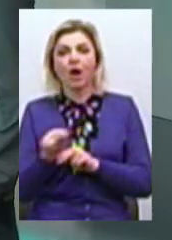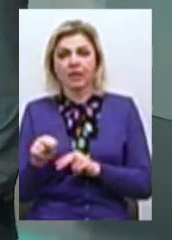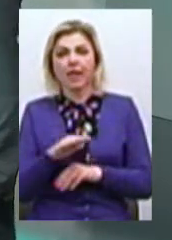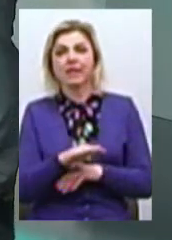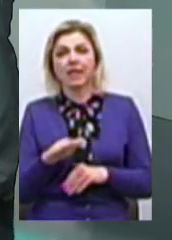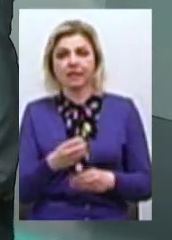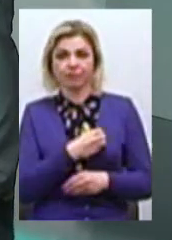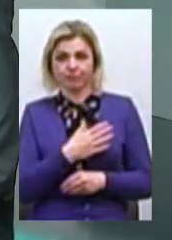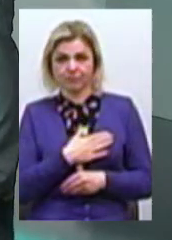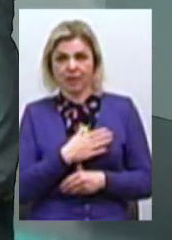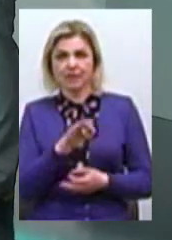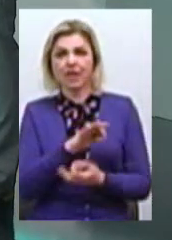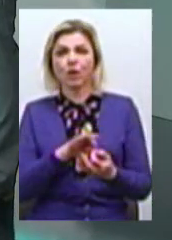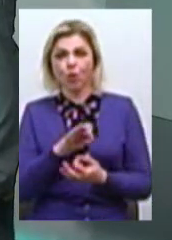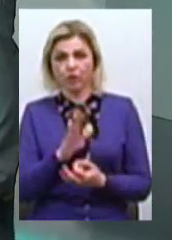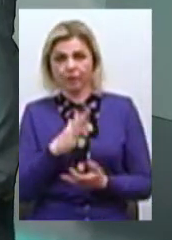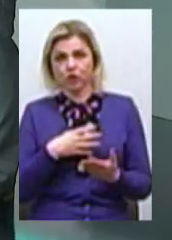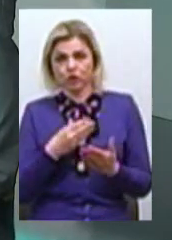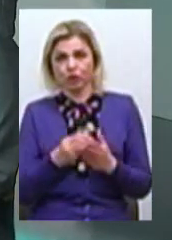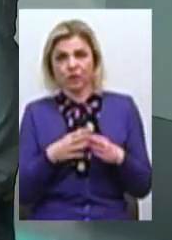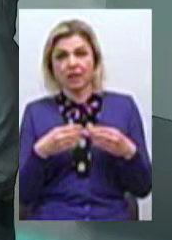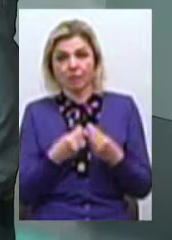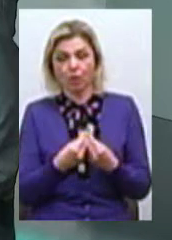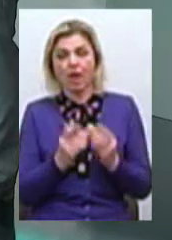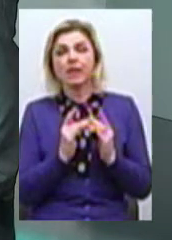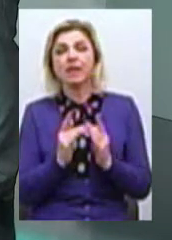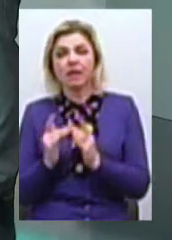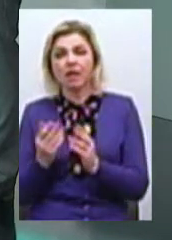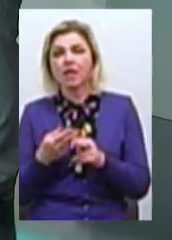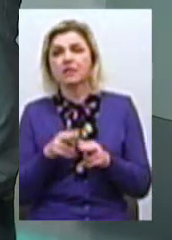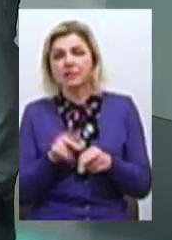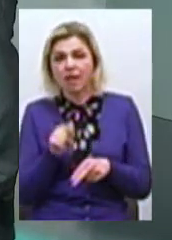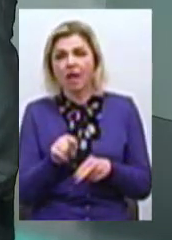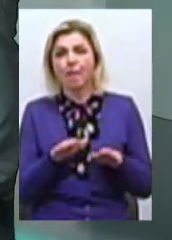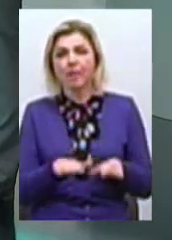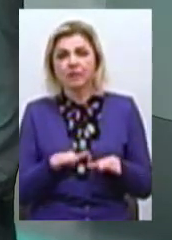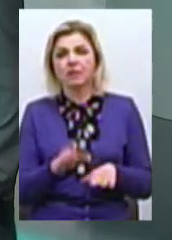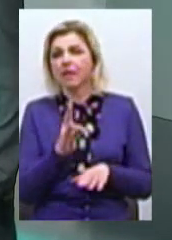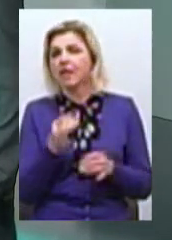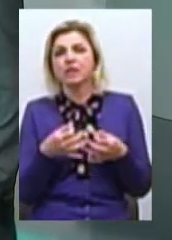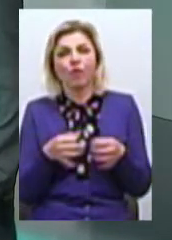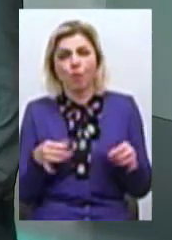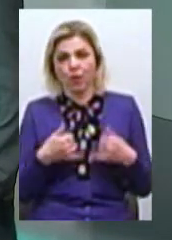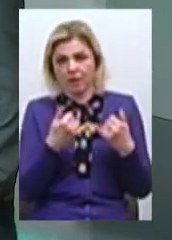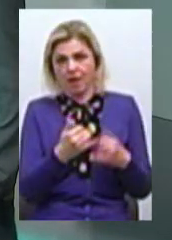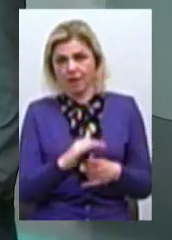мою сім'ю. Це інтернатний заклад, це є місце несвободи для дитини. І тому